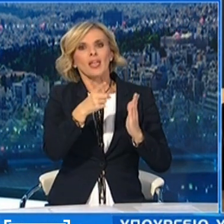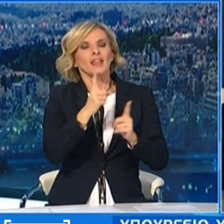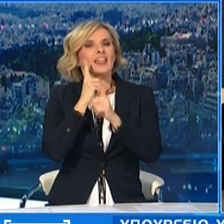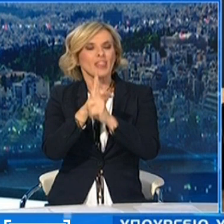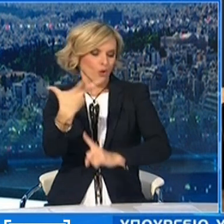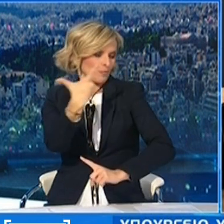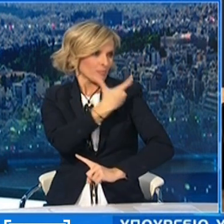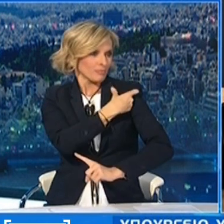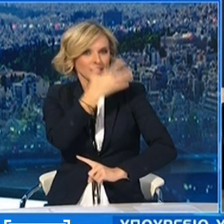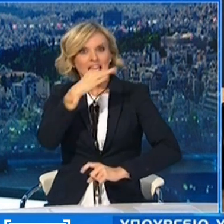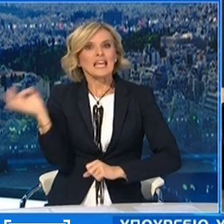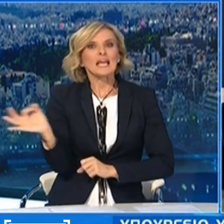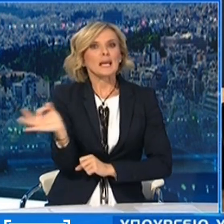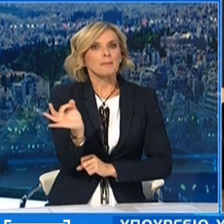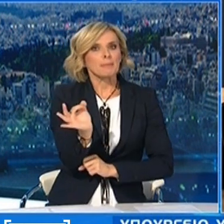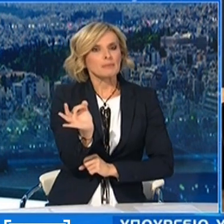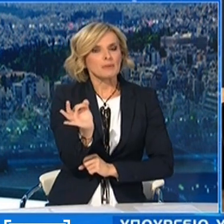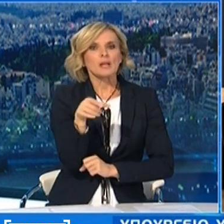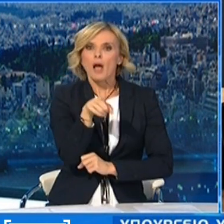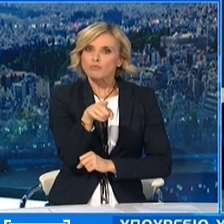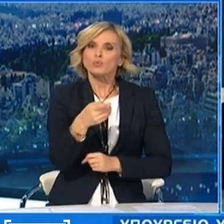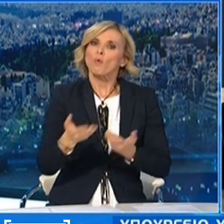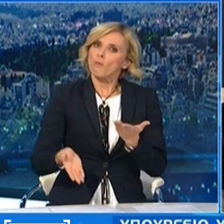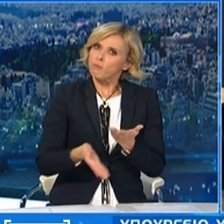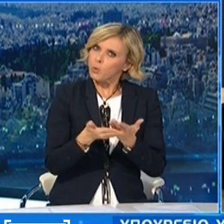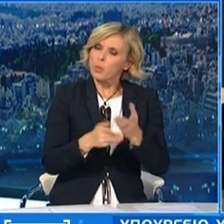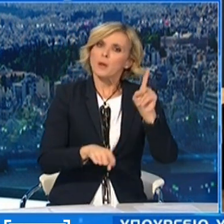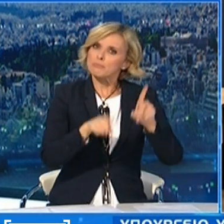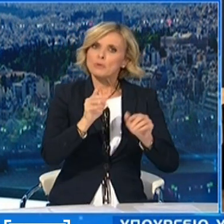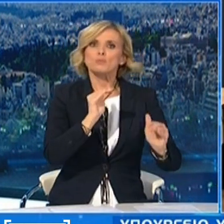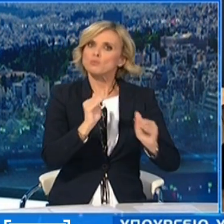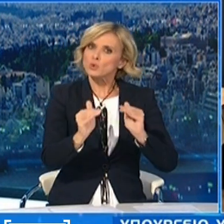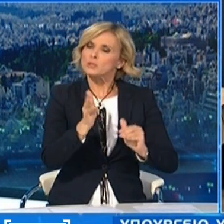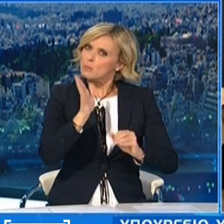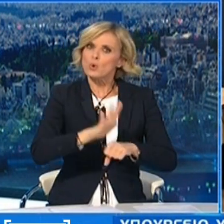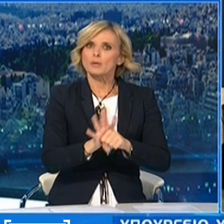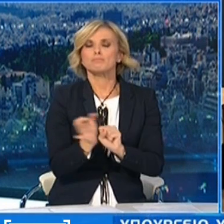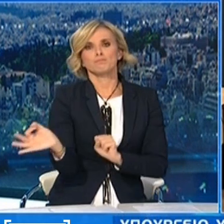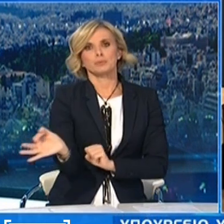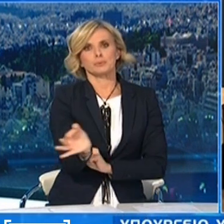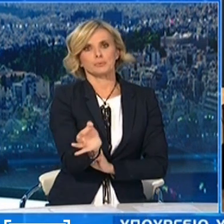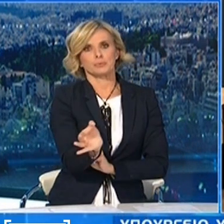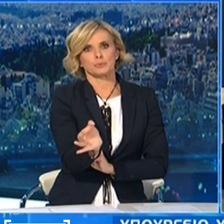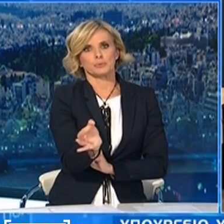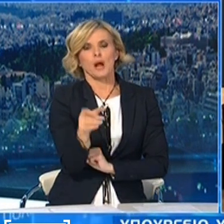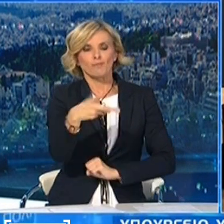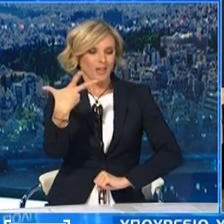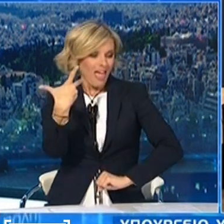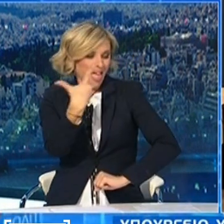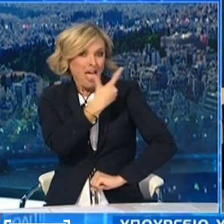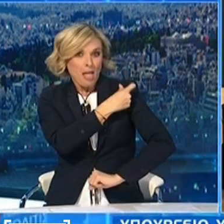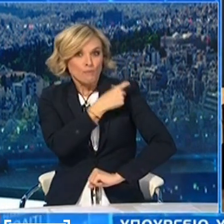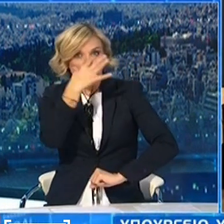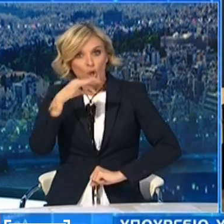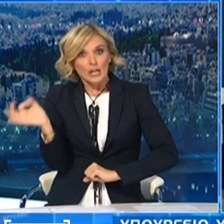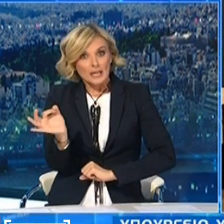των κυταροκινών. Και ως εκ τούτου προσφέρει κάποια προστασία το εμβόλιο της γρίπης έναντι